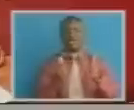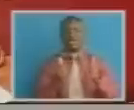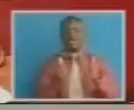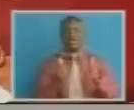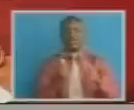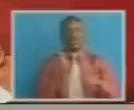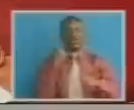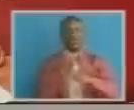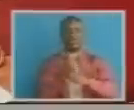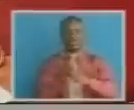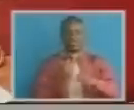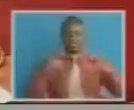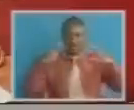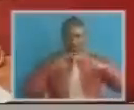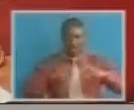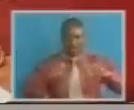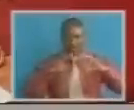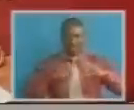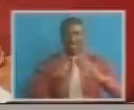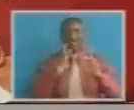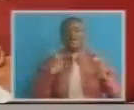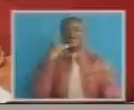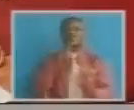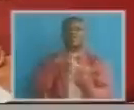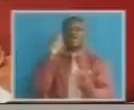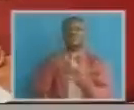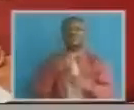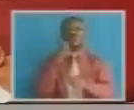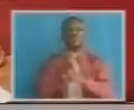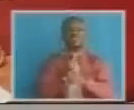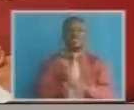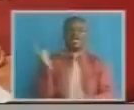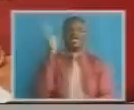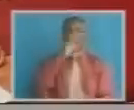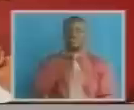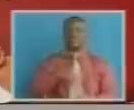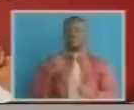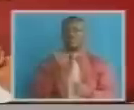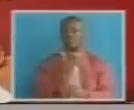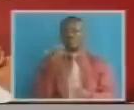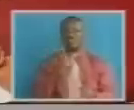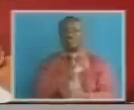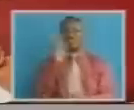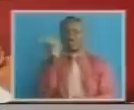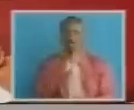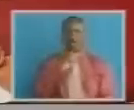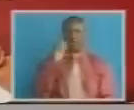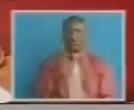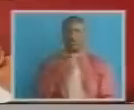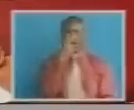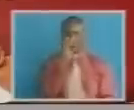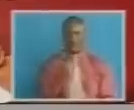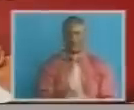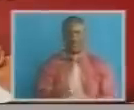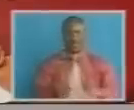utafiti kujua itapoteza Nini Kama uchaguzi utafanyika Siku ya kazi ingawa kusimama kwa shughuli za kazi huweza kuathiri